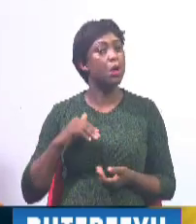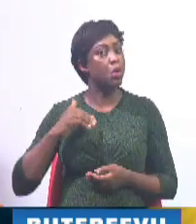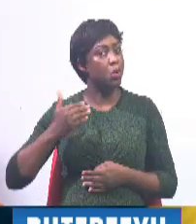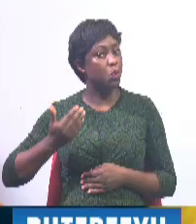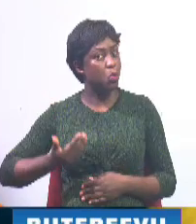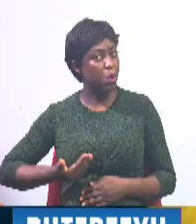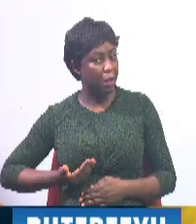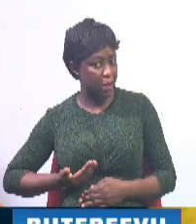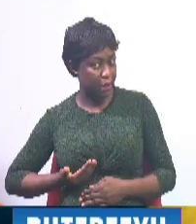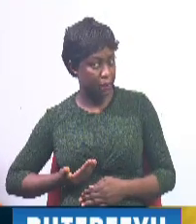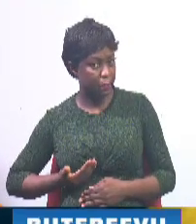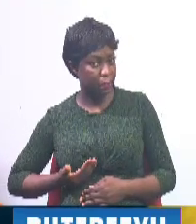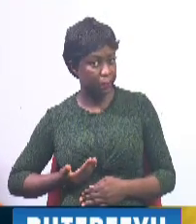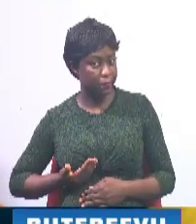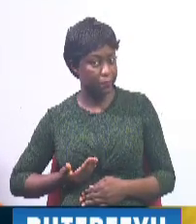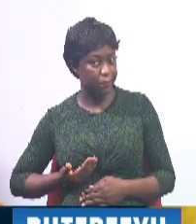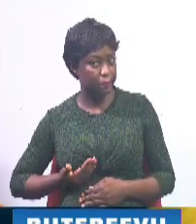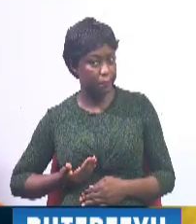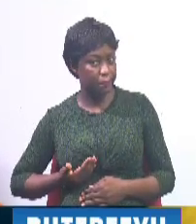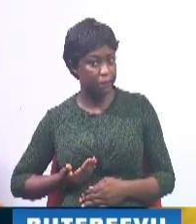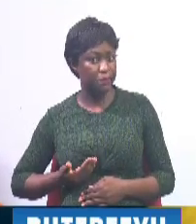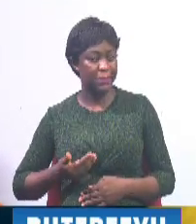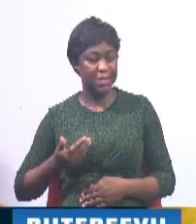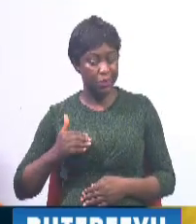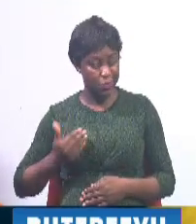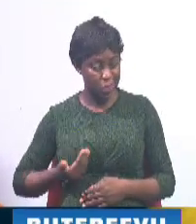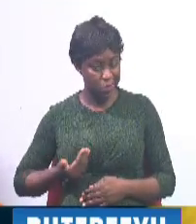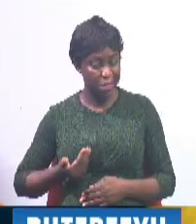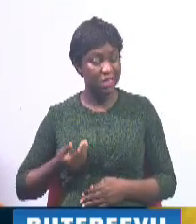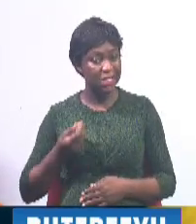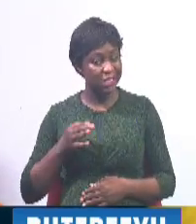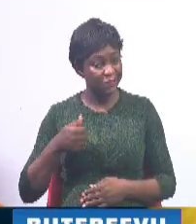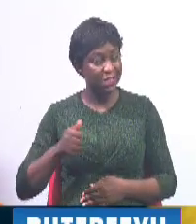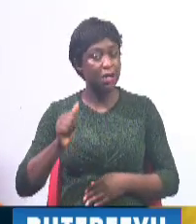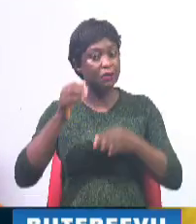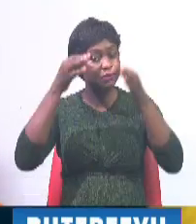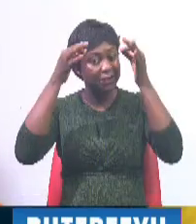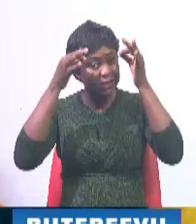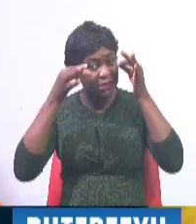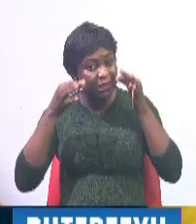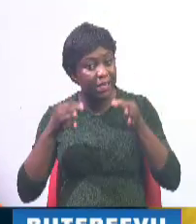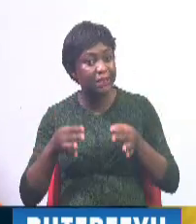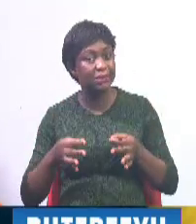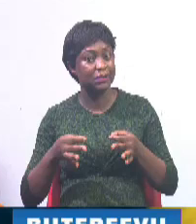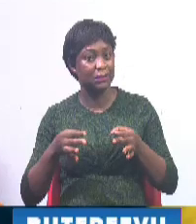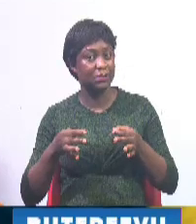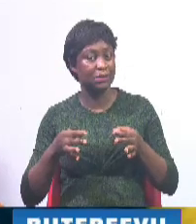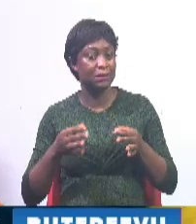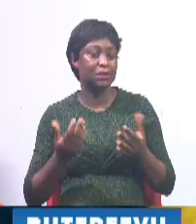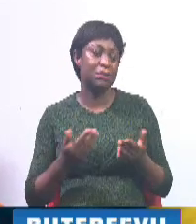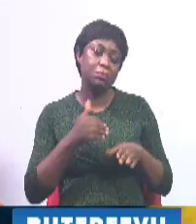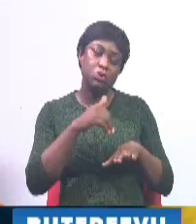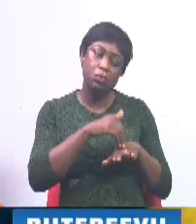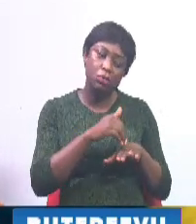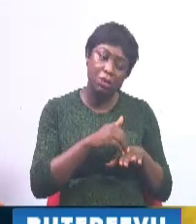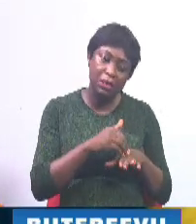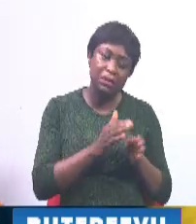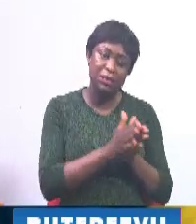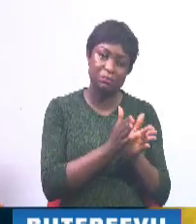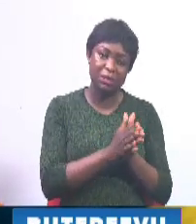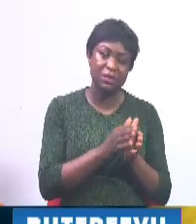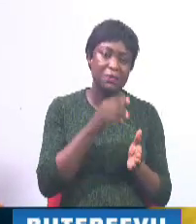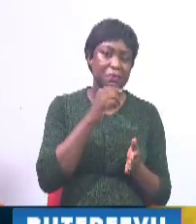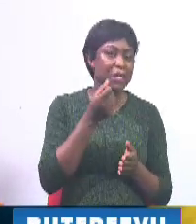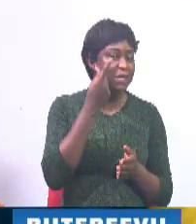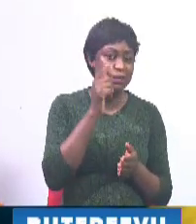omukyala bw'abanga akoze okusalawo akyogeddeko n'otakitegeera muwe